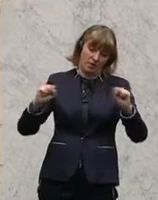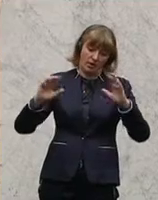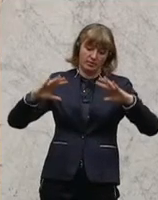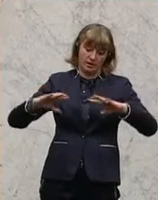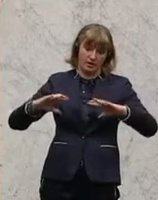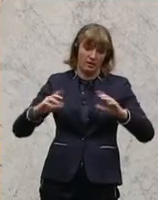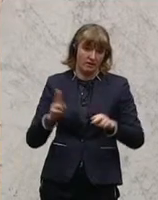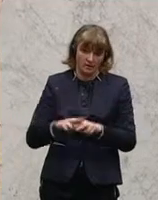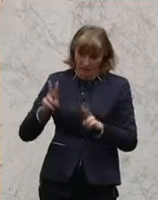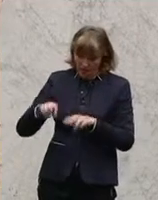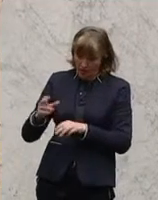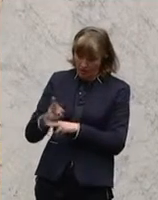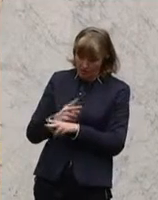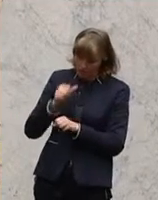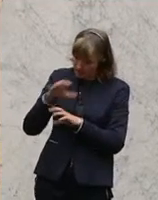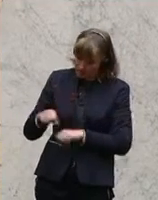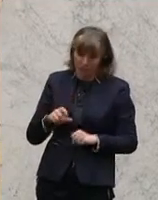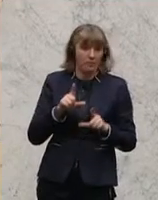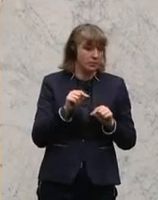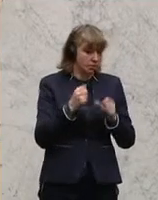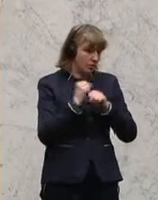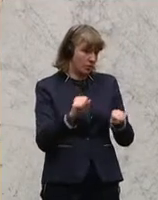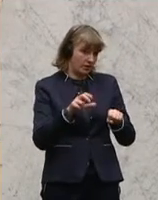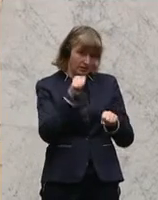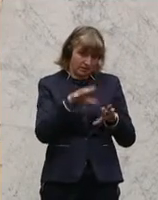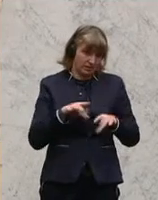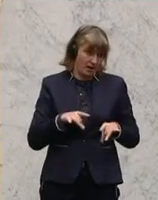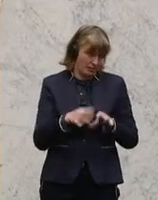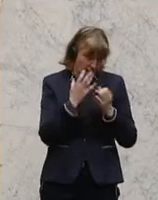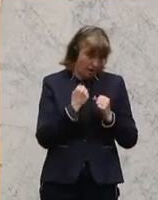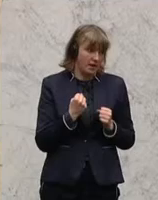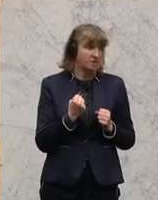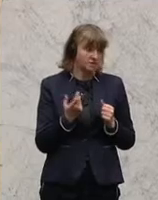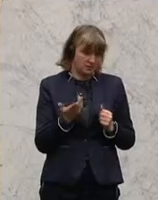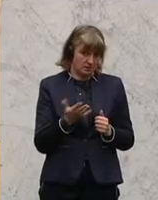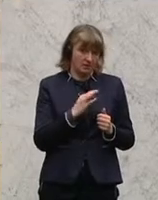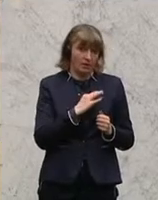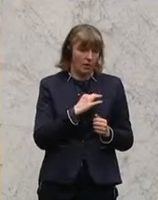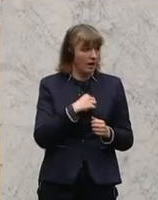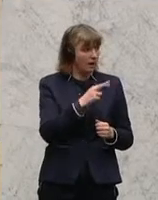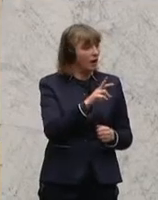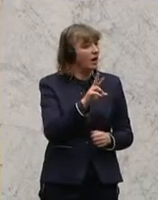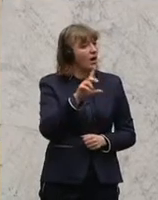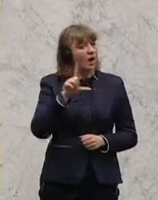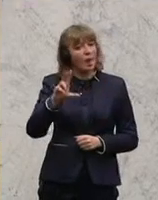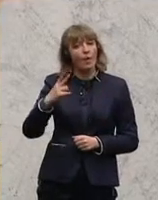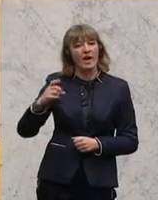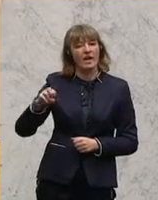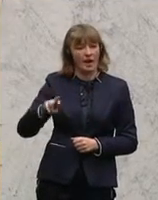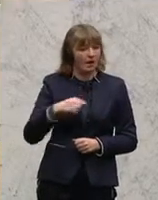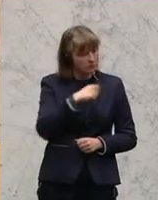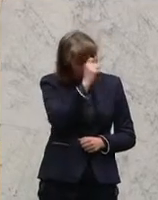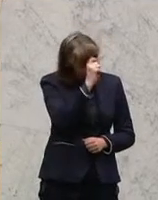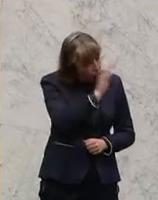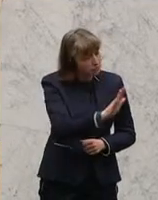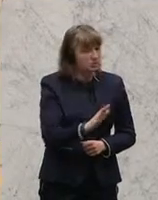nicht ernst nehmen, dann nehmen Sie die Demokratie nicht ernst. Und die Kollegin Loeger, die ich eigentlich sehr schätze, wir haben in vielen Punkten